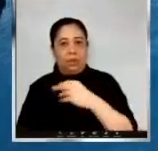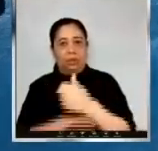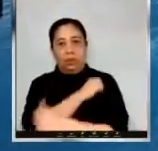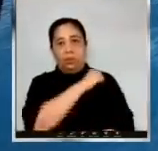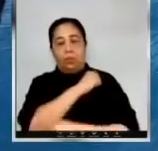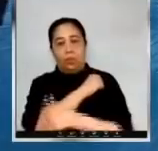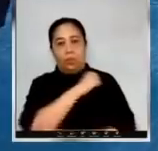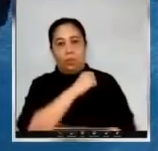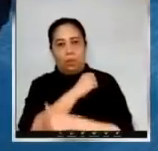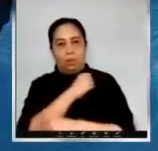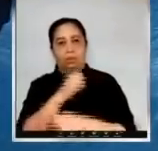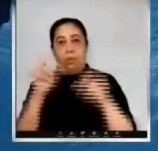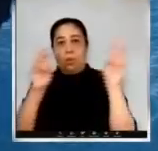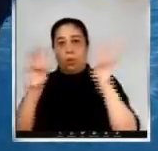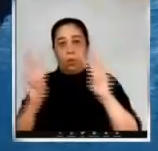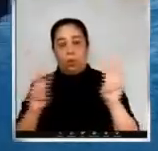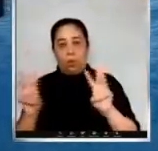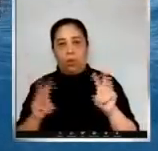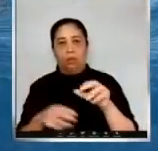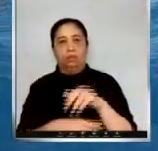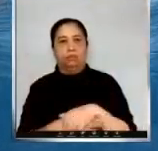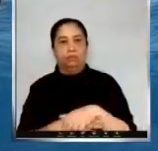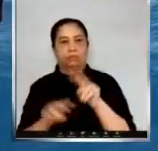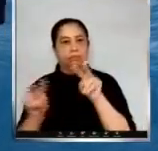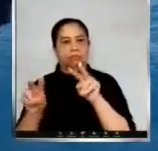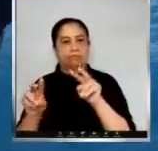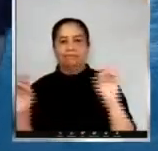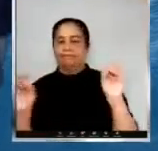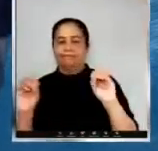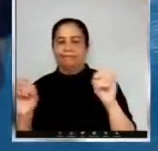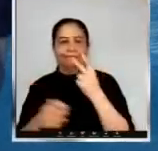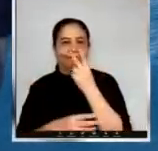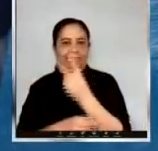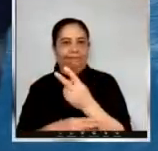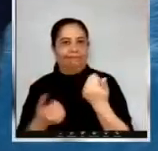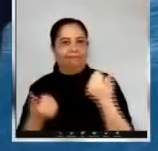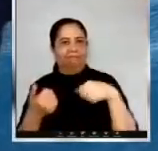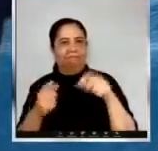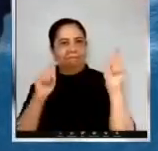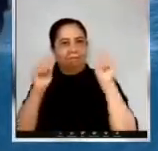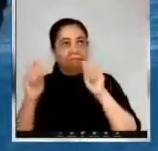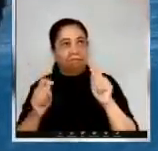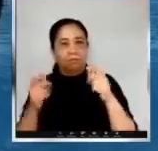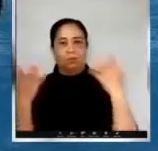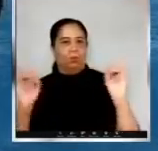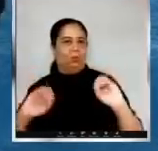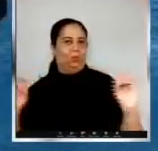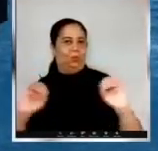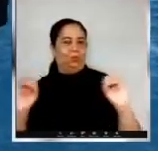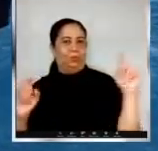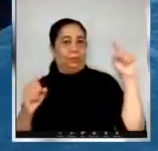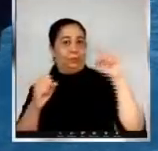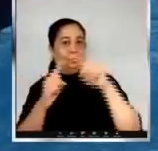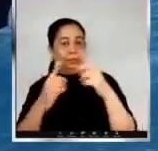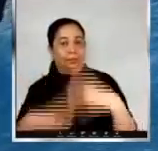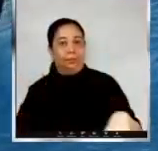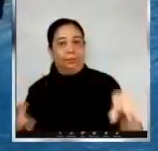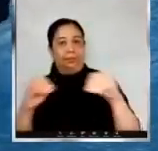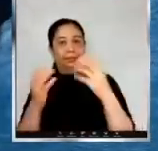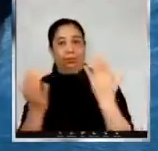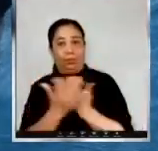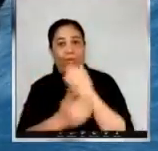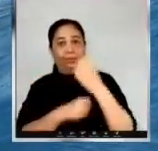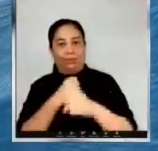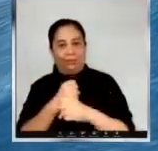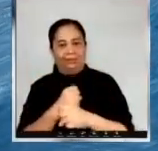forecast ng Metra Weather, wala na po tayong nakikita na magiging bagyo hanggang sa pagpapalit ng taon. Ha? Libre tayo sa bagyo.